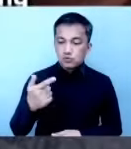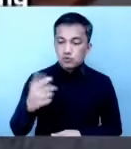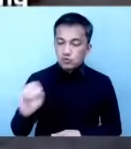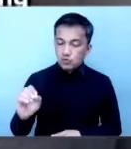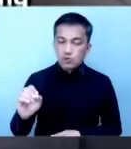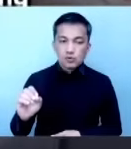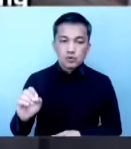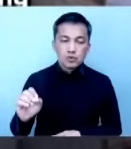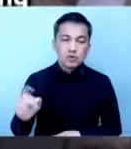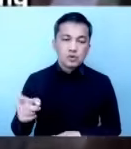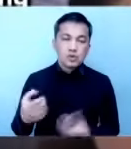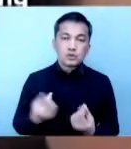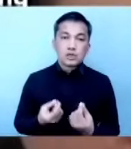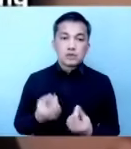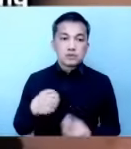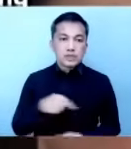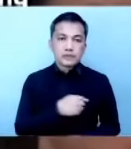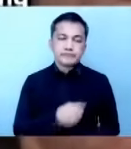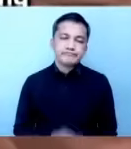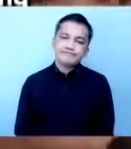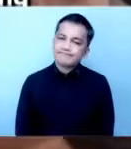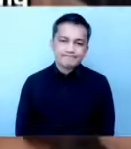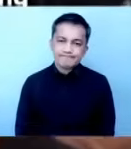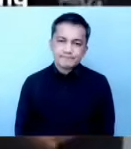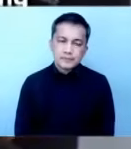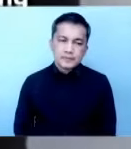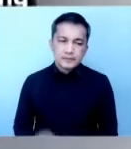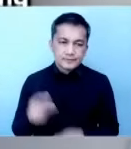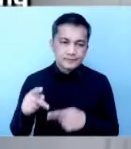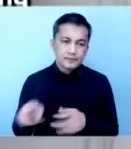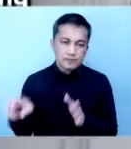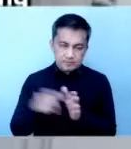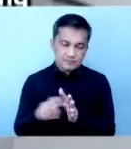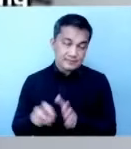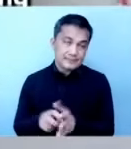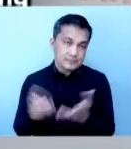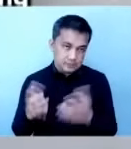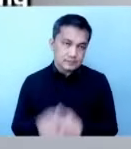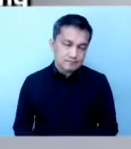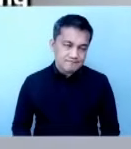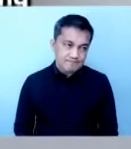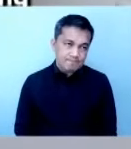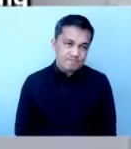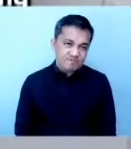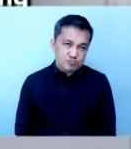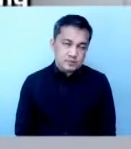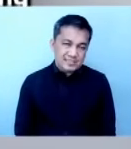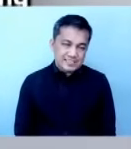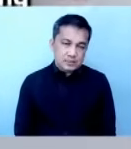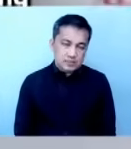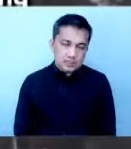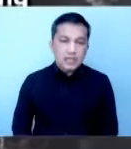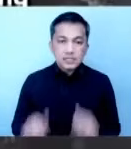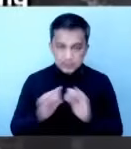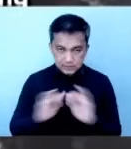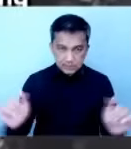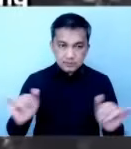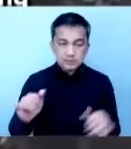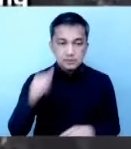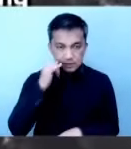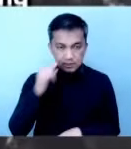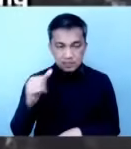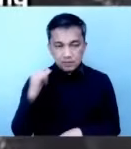gagawin sa amin, mga passengers. So just like nung kahapon, nang